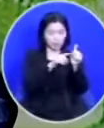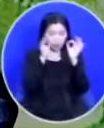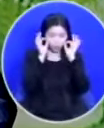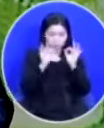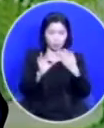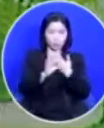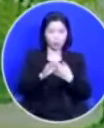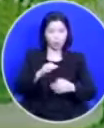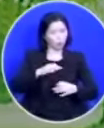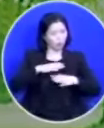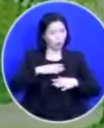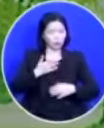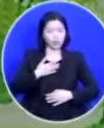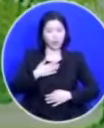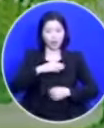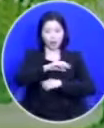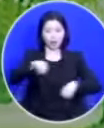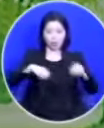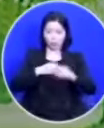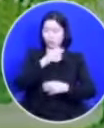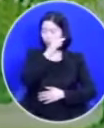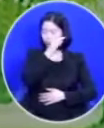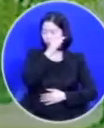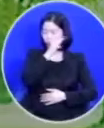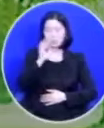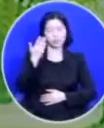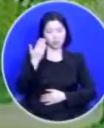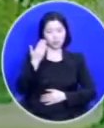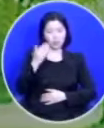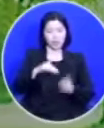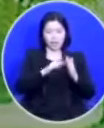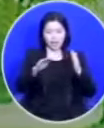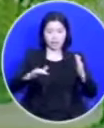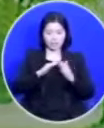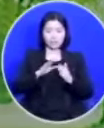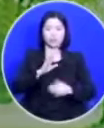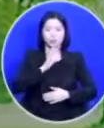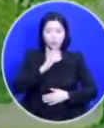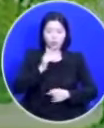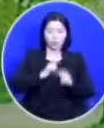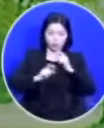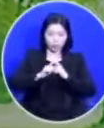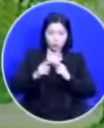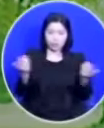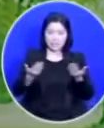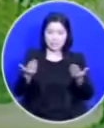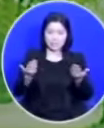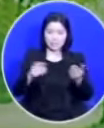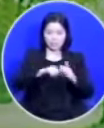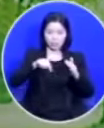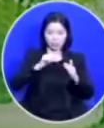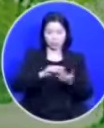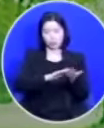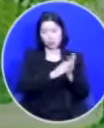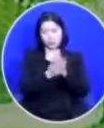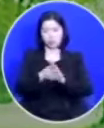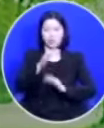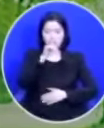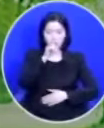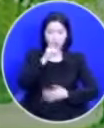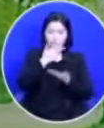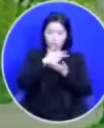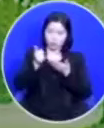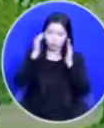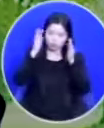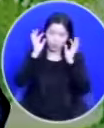하고 오히려 제가 부끄러워 집니다 가정에서는 물론이요 직장생활도 큰 변화가 있습니다 주님을